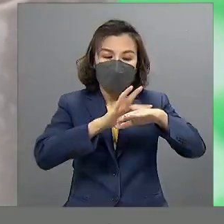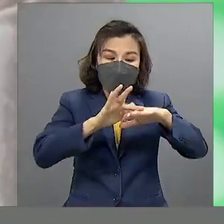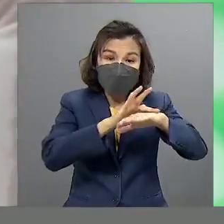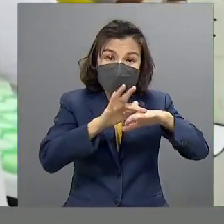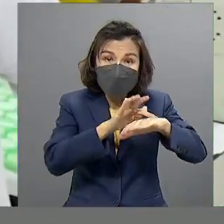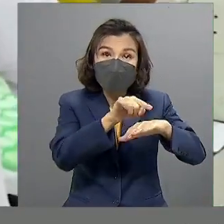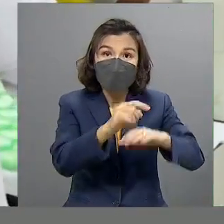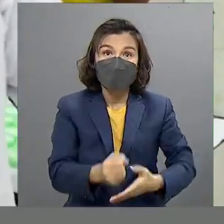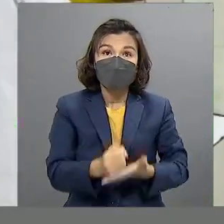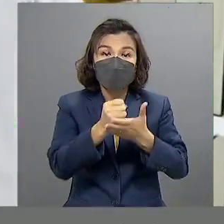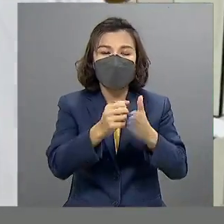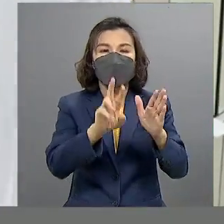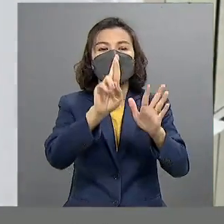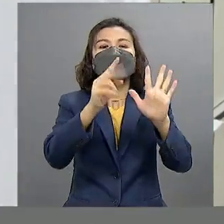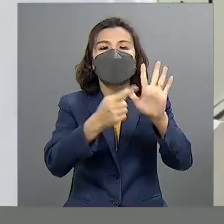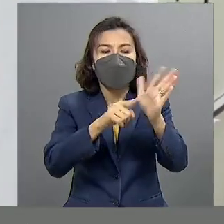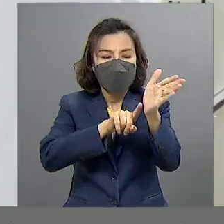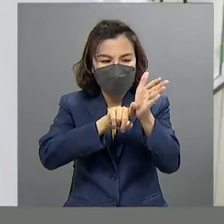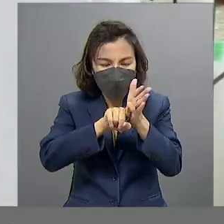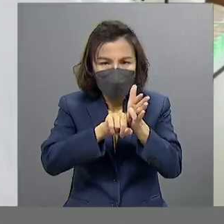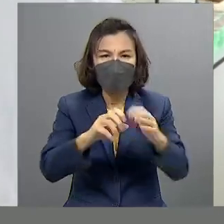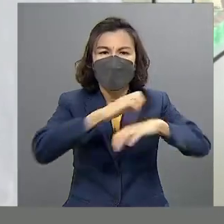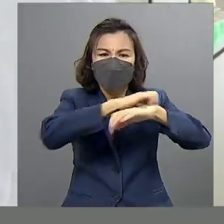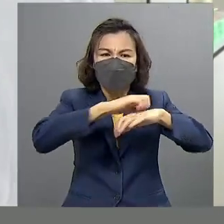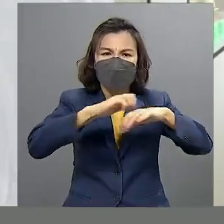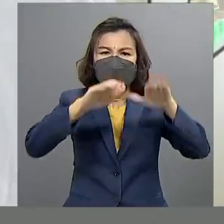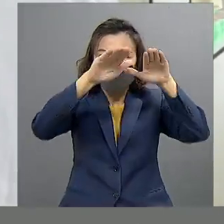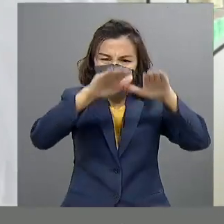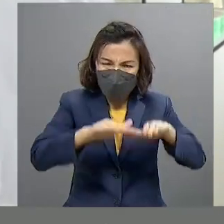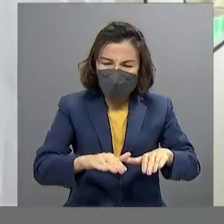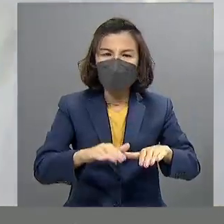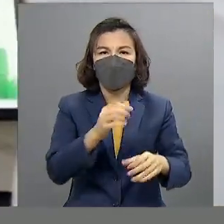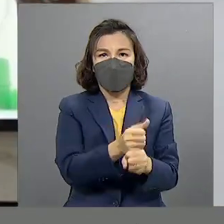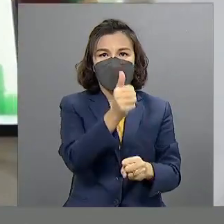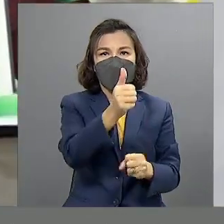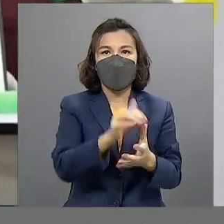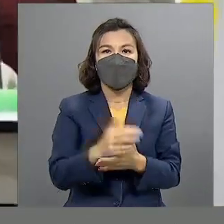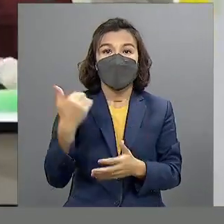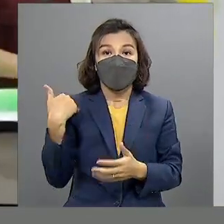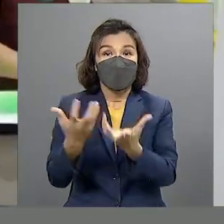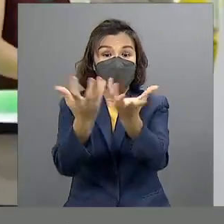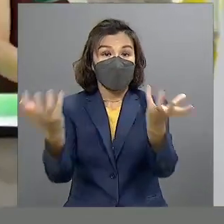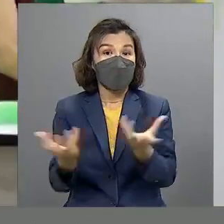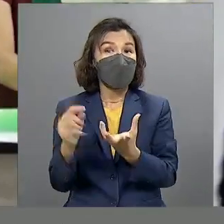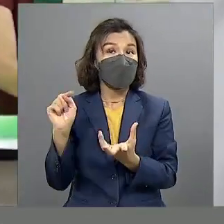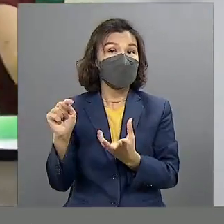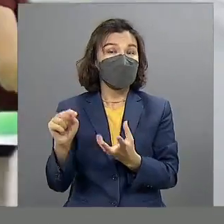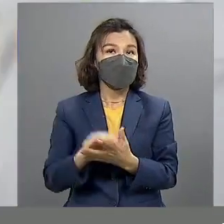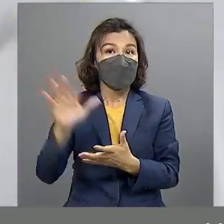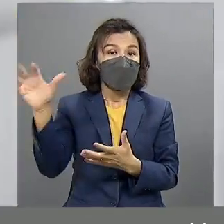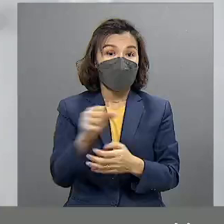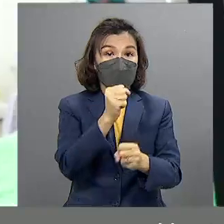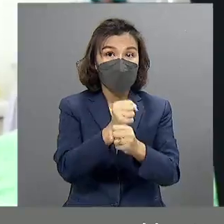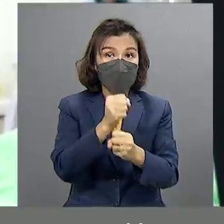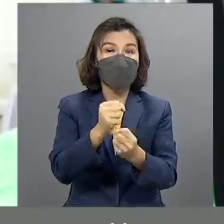เชื้อราบรรเทาอาการคันนะคะเขาก็นำวัตถุดิบเนี่ยนะคะมาผลิตมาหลอมละลาย